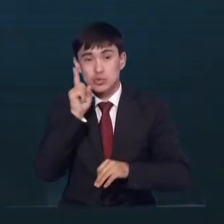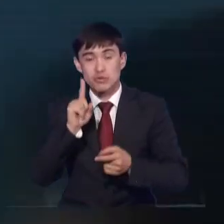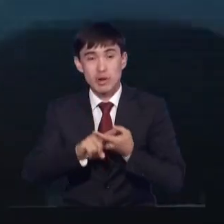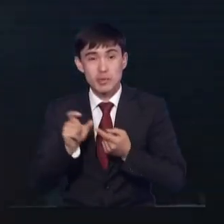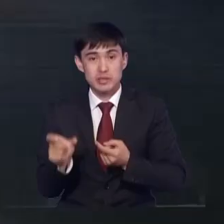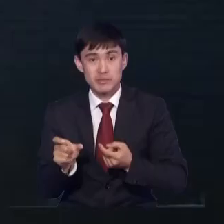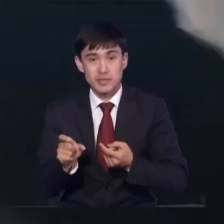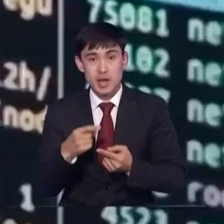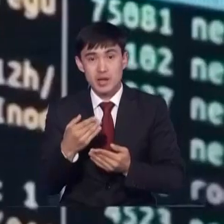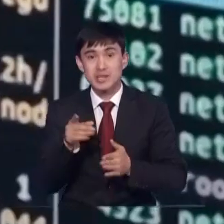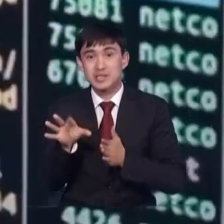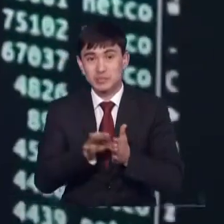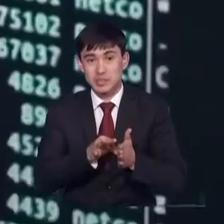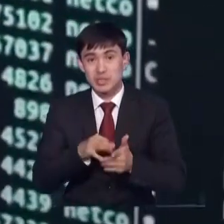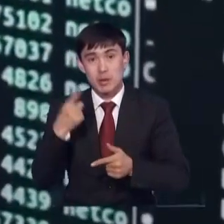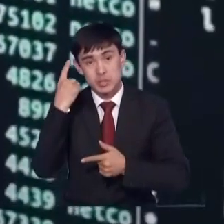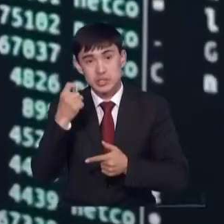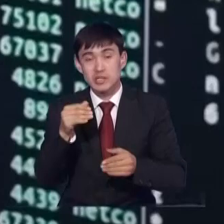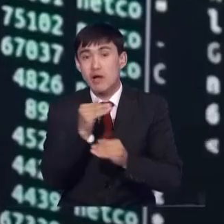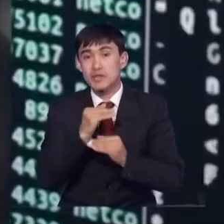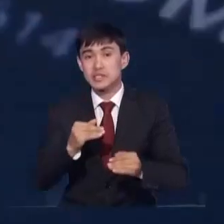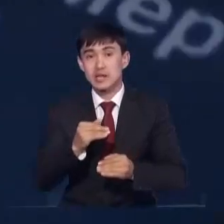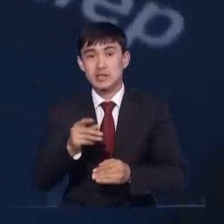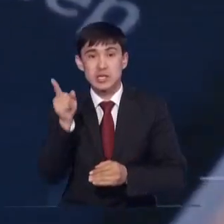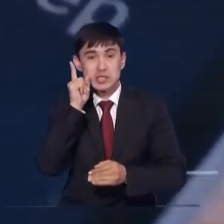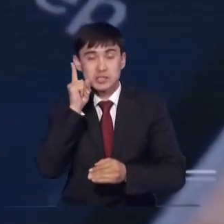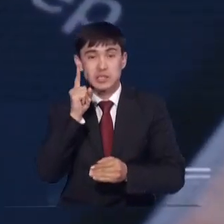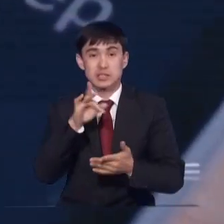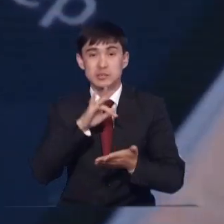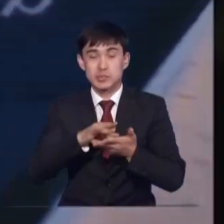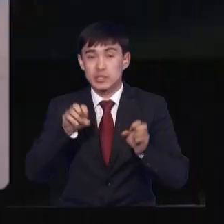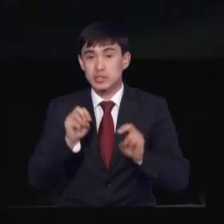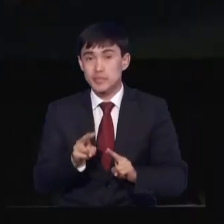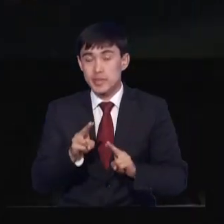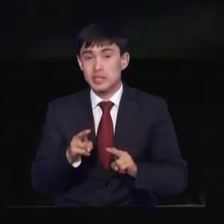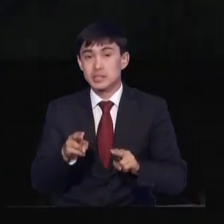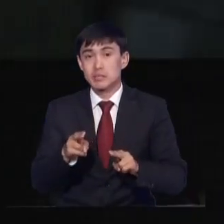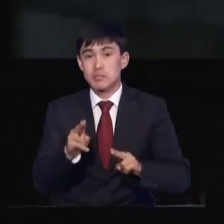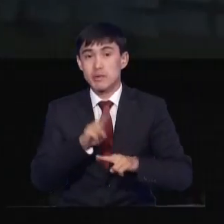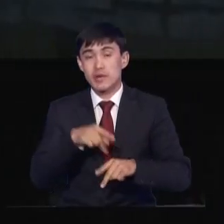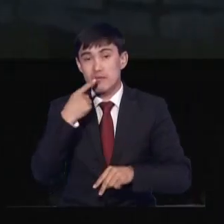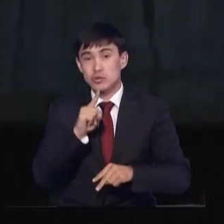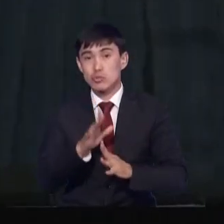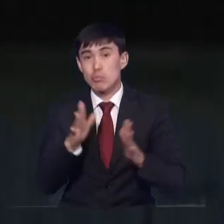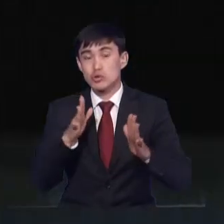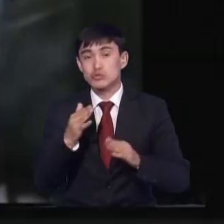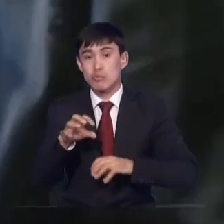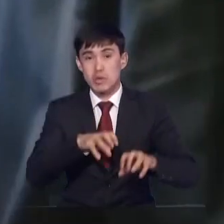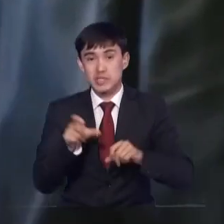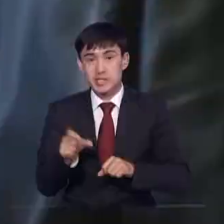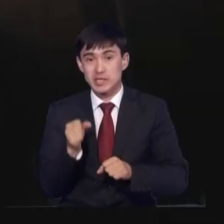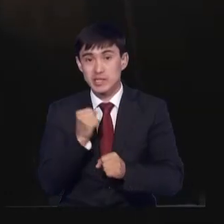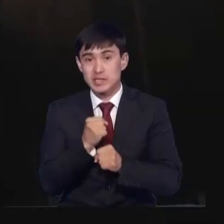операторов а незамедлительно обращаться в официальные колл-центры Наряду с этим правоохранители отмечают что большинство